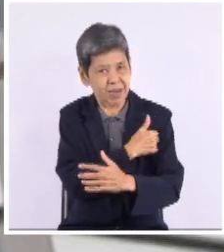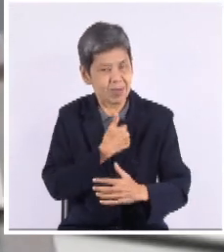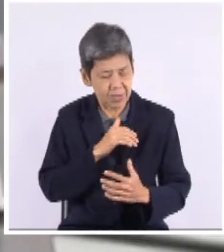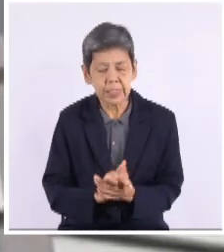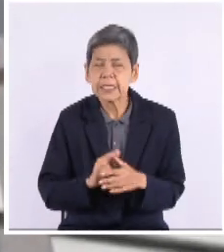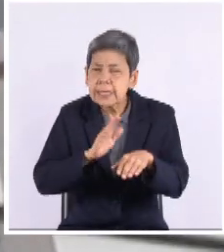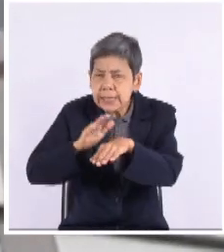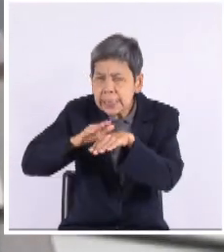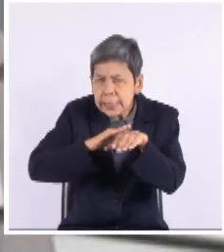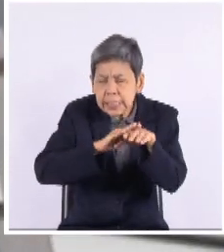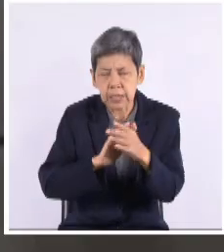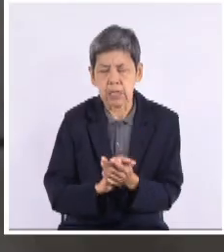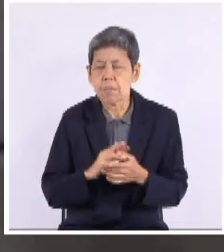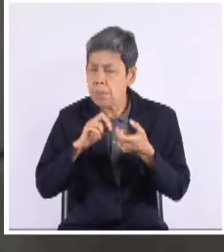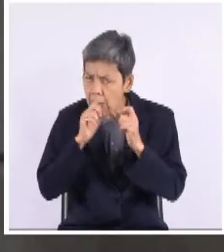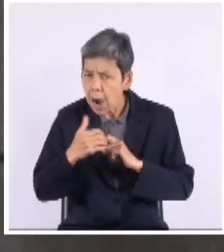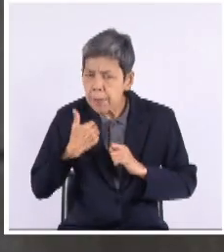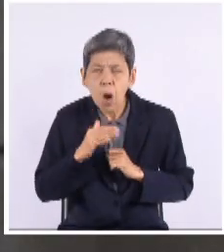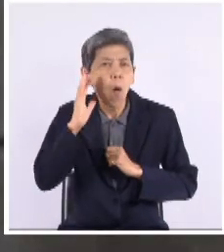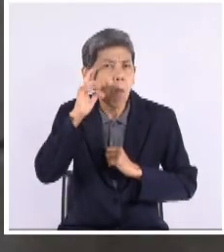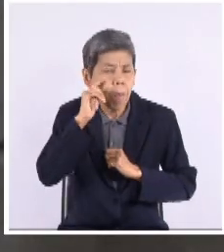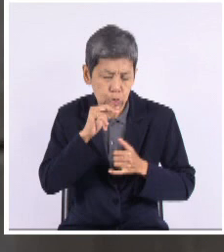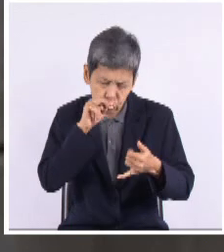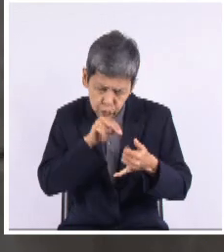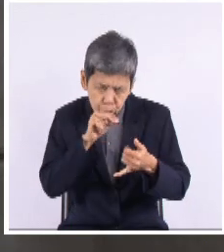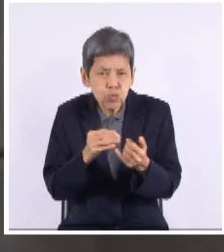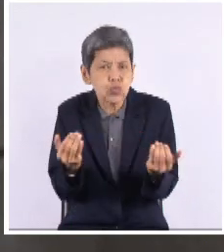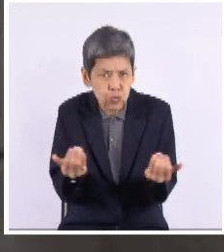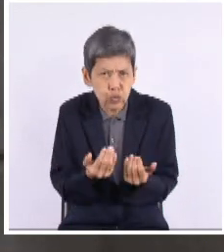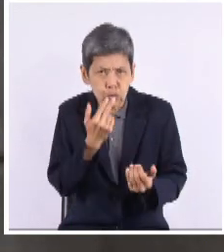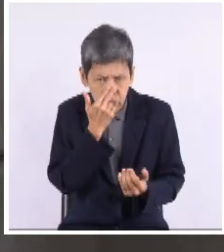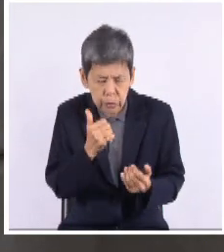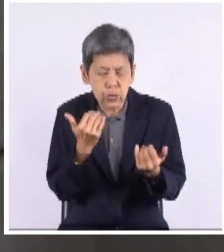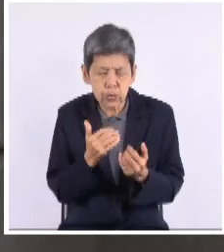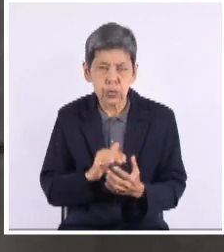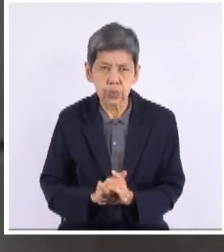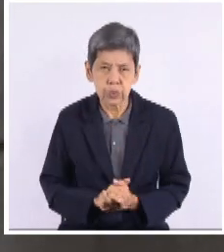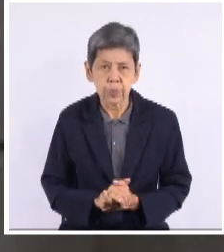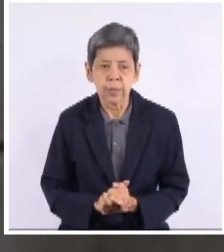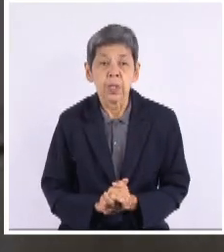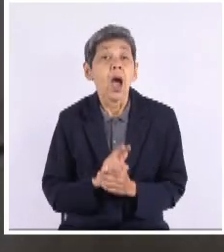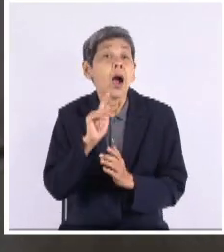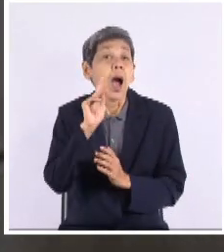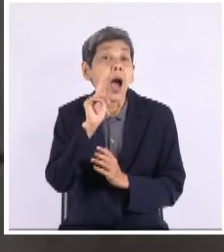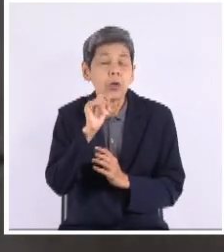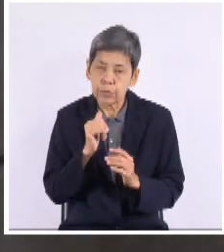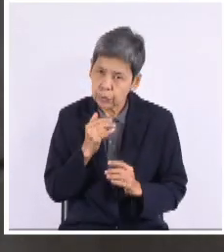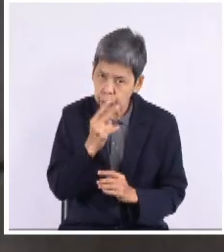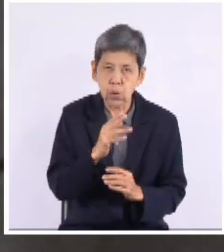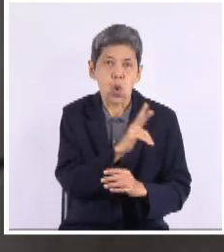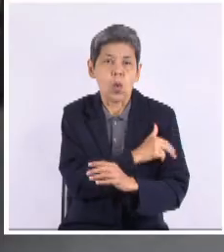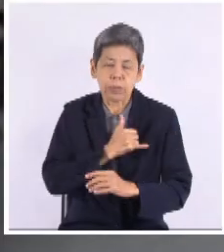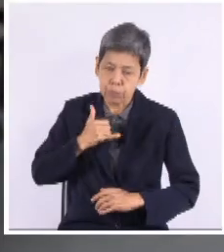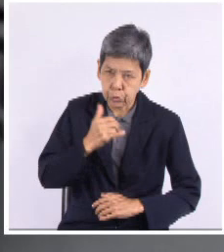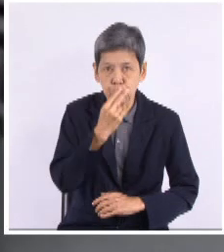ตื่นภัยสำหรับภัยใกล้ตัวของผู้ปกครองที่จะต้องดูแลบุตรหลานอย่างใกล้ชิดเลยนะคะผู้จะขาวเลยเดินทางไปที่โรง